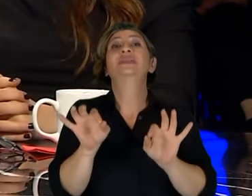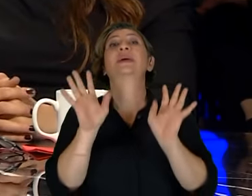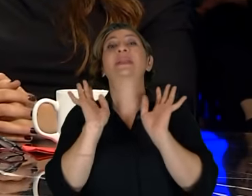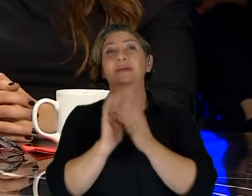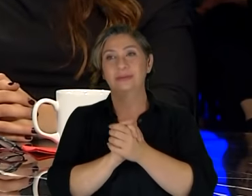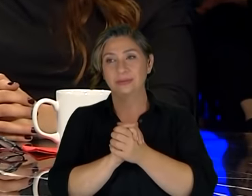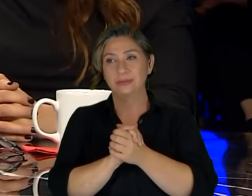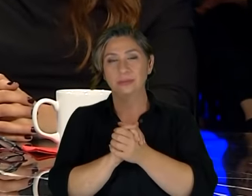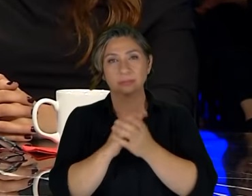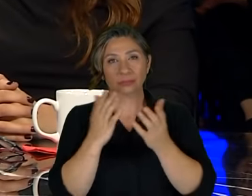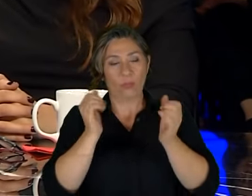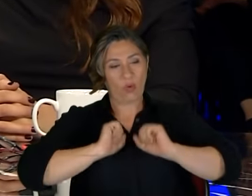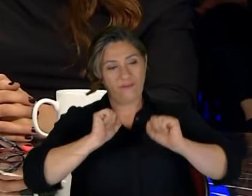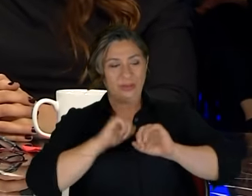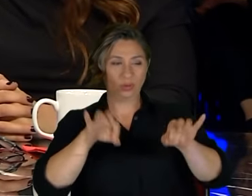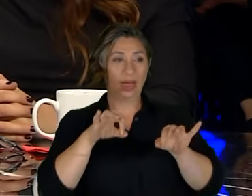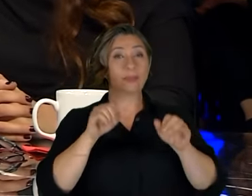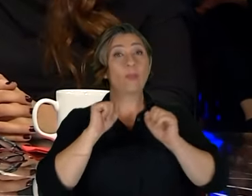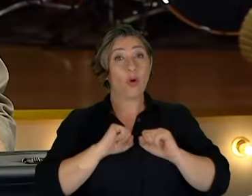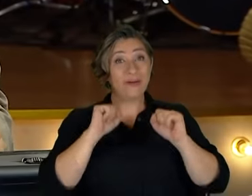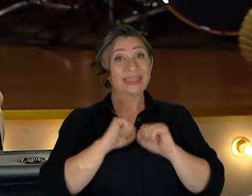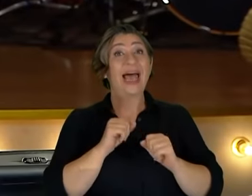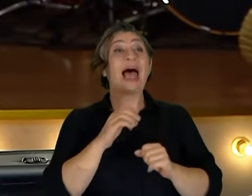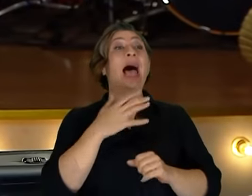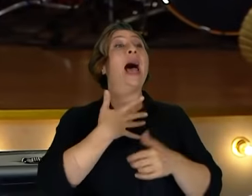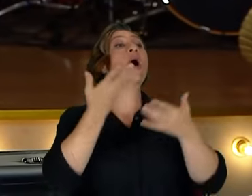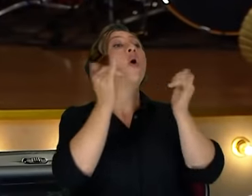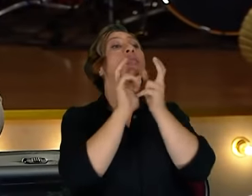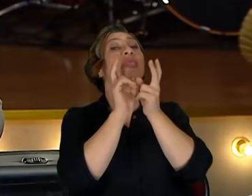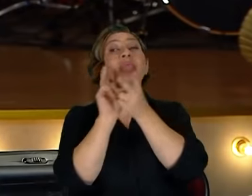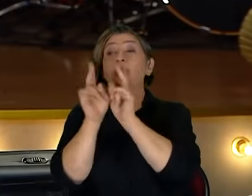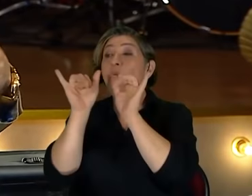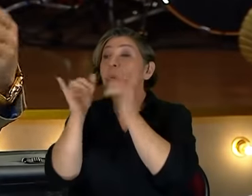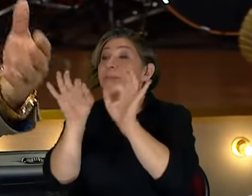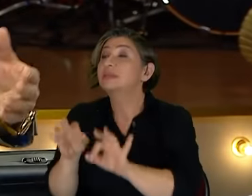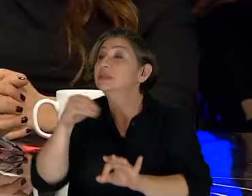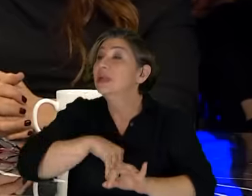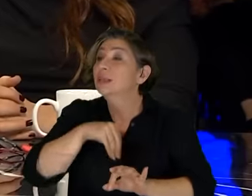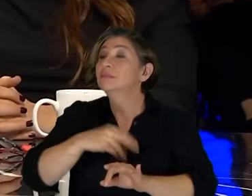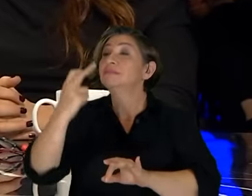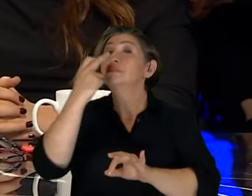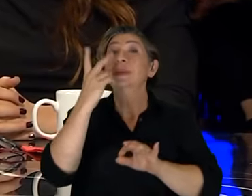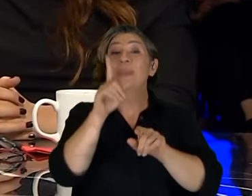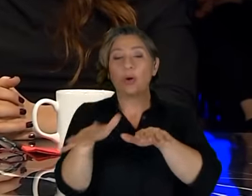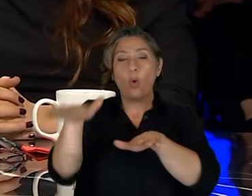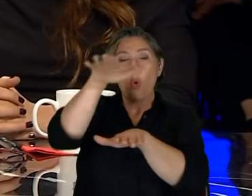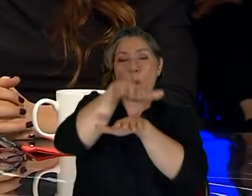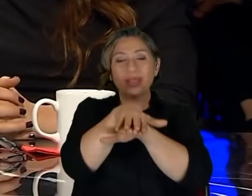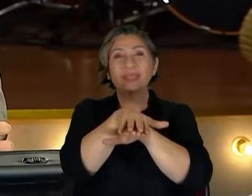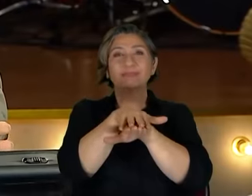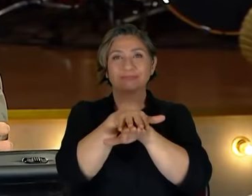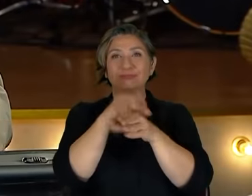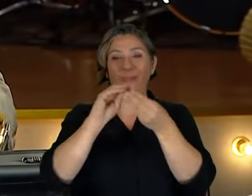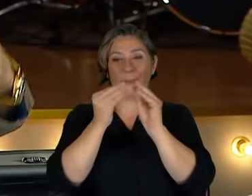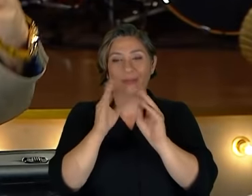oyuna. Yok ya. Provalardayız şimdi. Provalarda mısınız? Evet, ben evet, başladığını evet. İnşallah sandım. Öyle. Hayır bir de tabii ki bir kuantum mekaniğiyle ilgili